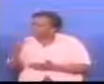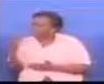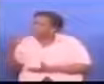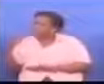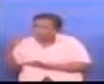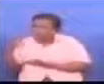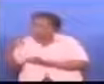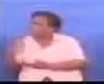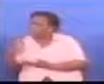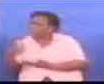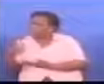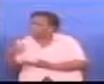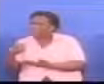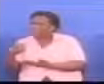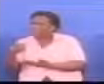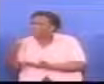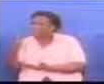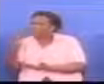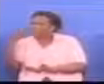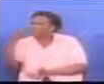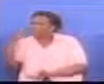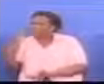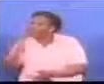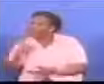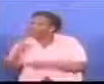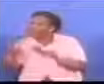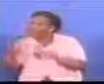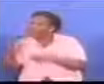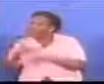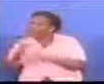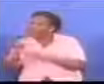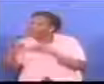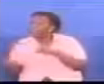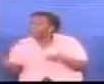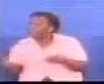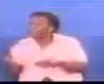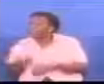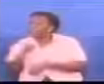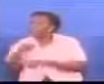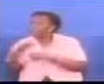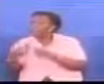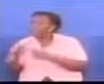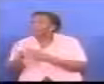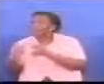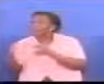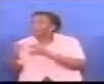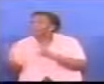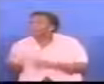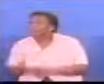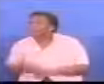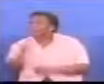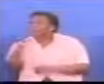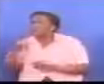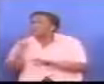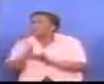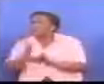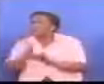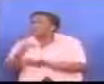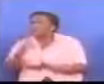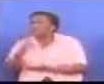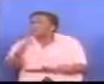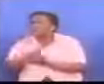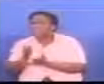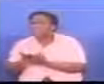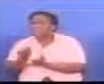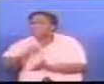za serikali kwenye miradi ambayo ingeweza kuwekezwa kibiashara na sekta binafsi ni jambo la tija kwa uchumi wa